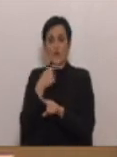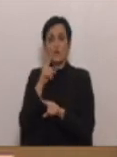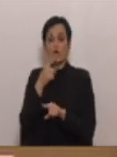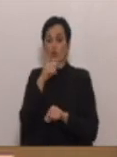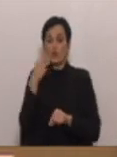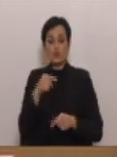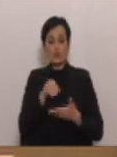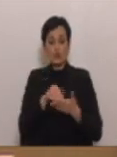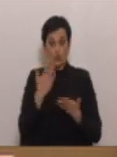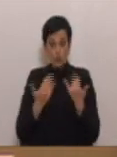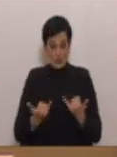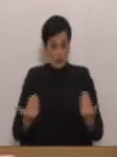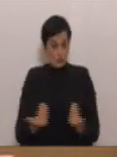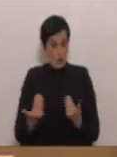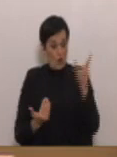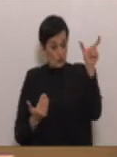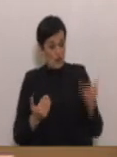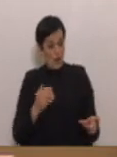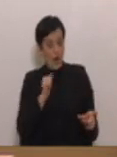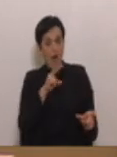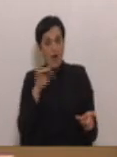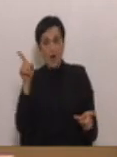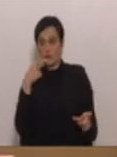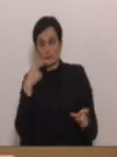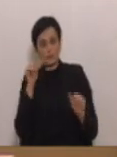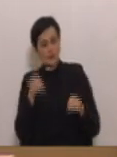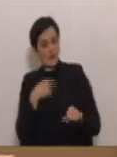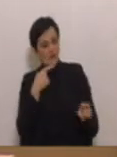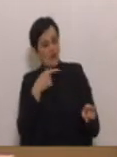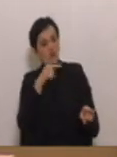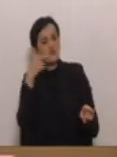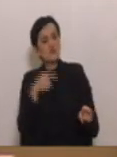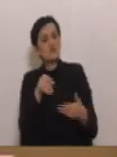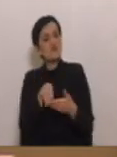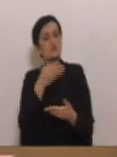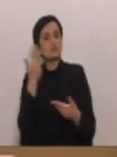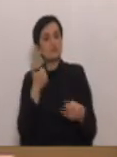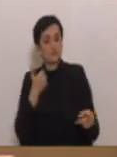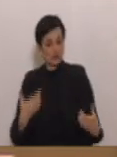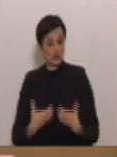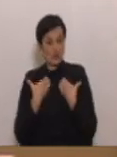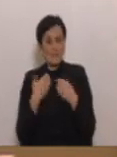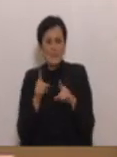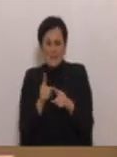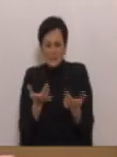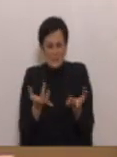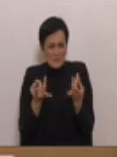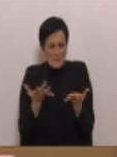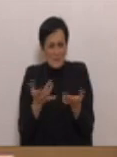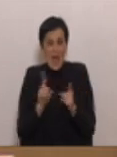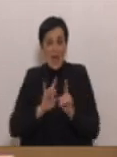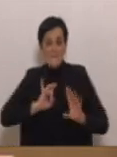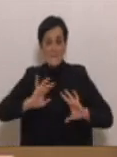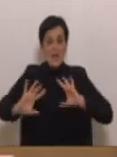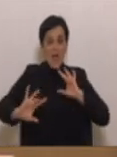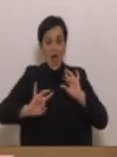და დღეს რომ ცოცხალი ყოფილიყო შეიძლება ესეც ეკადრებინათ რომ რუსეთი ვერ ახსენაო შეეშინდაო აი ამ პრიმიტიულ პიარულ